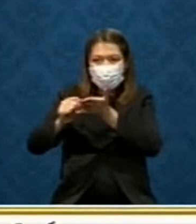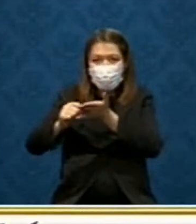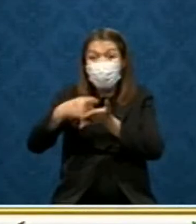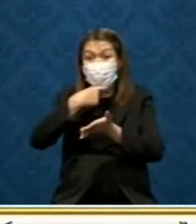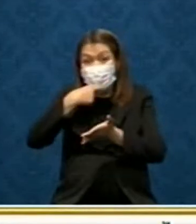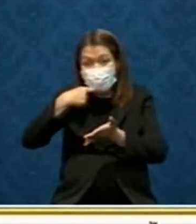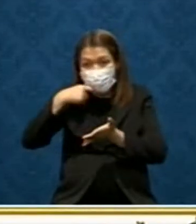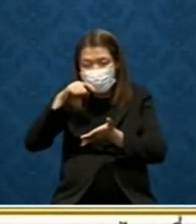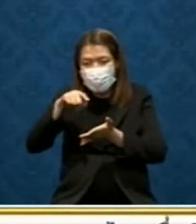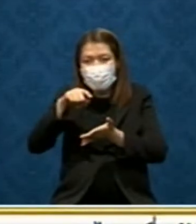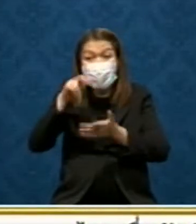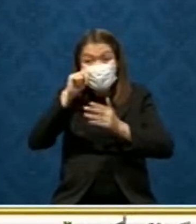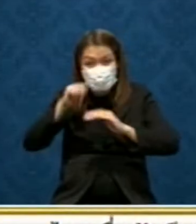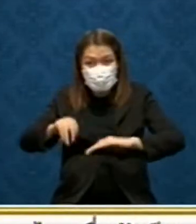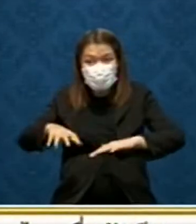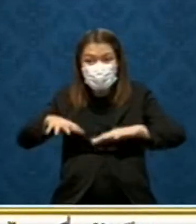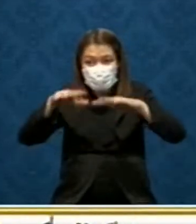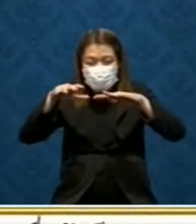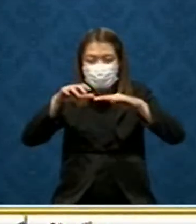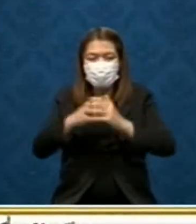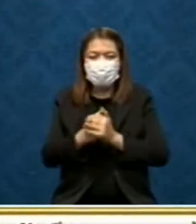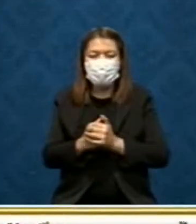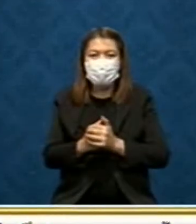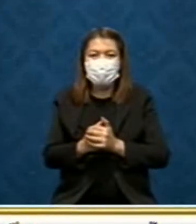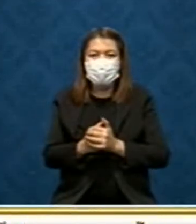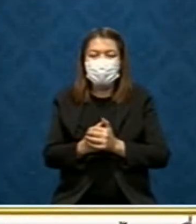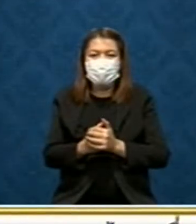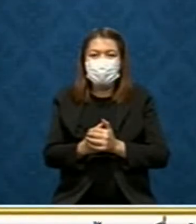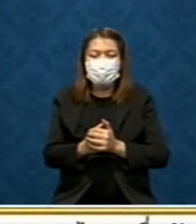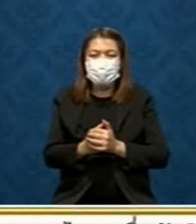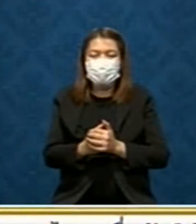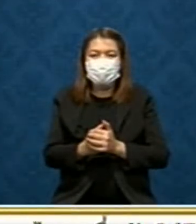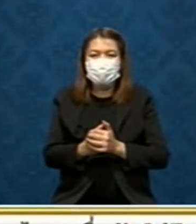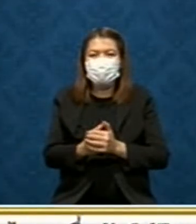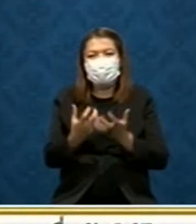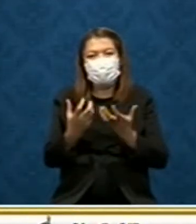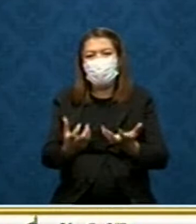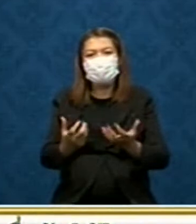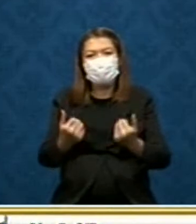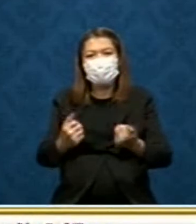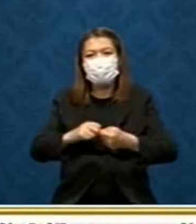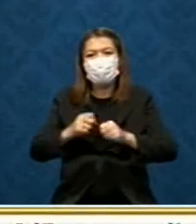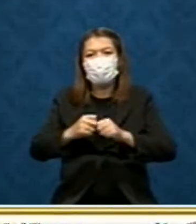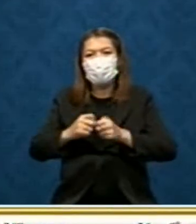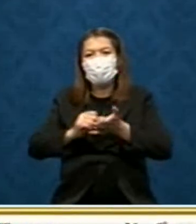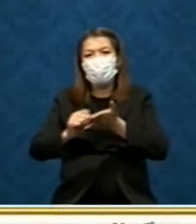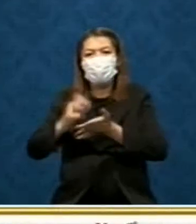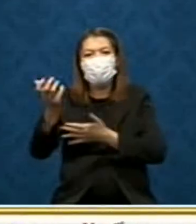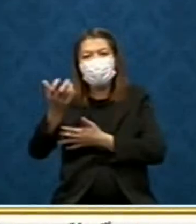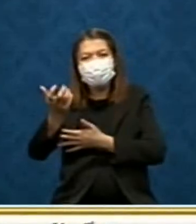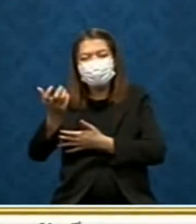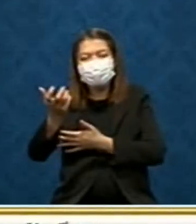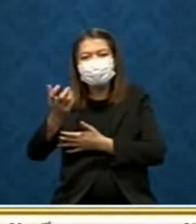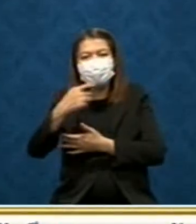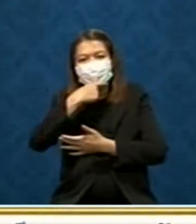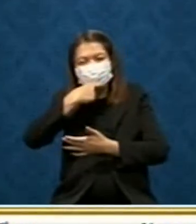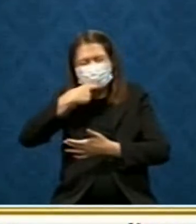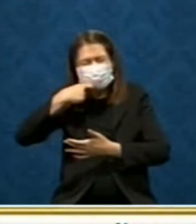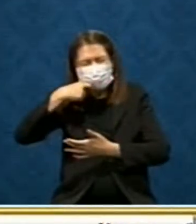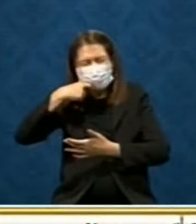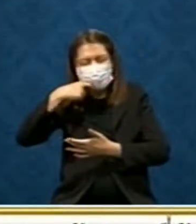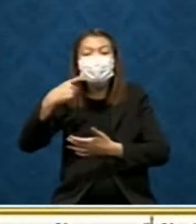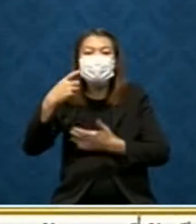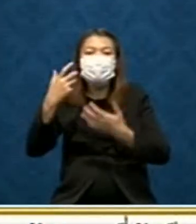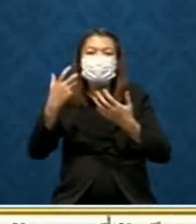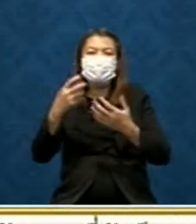ภัแง แก่ ท่วม to แล้ี่ หนักกเดินรง หนัก